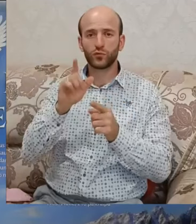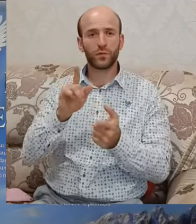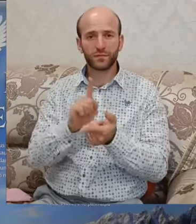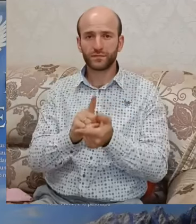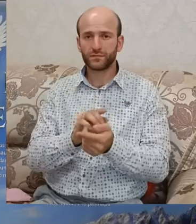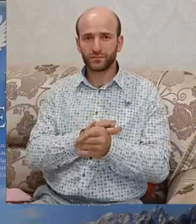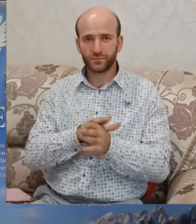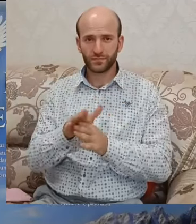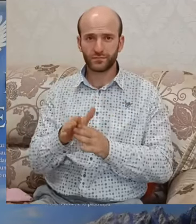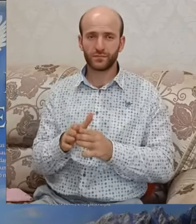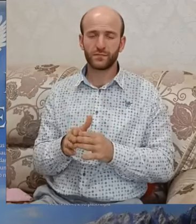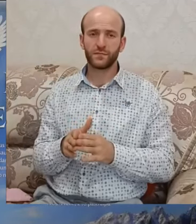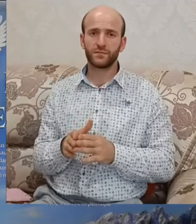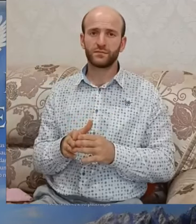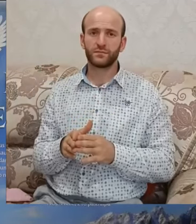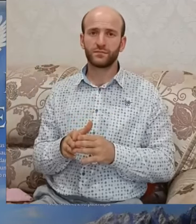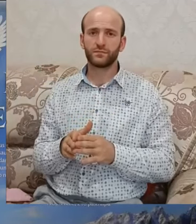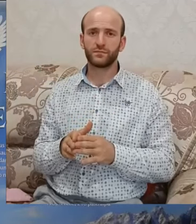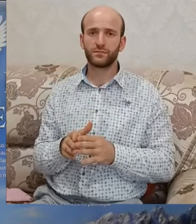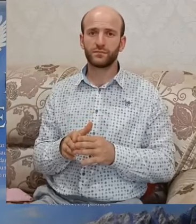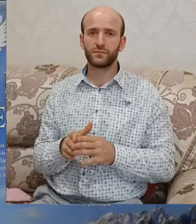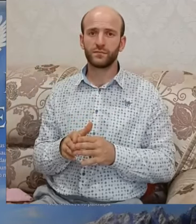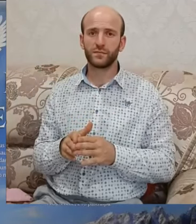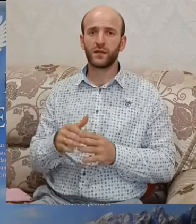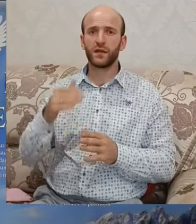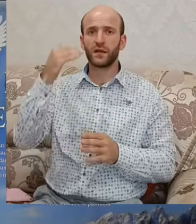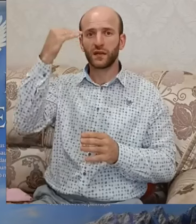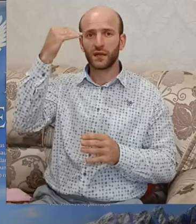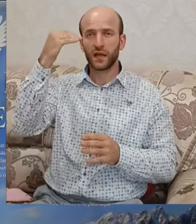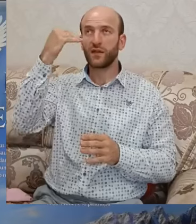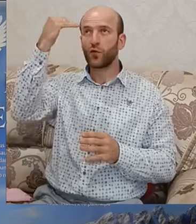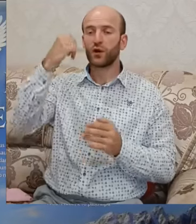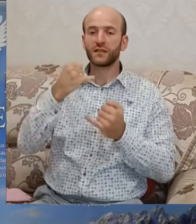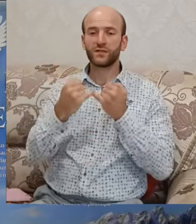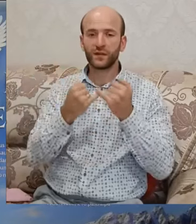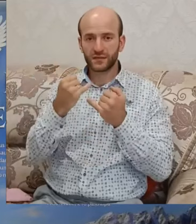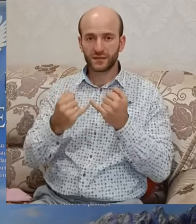yra sėkmingas tame, dėl ko jį Dievas siuntė. И его невеста, и эта